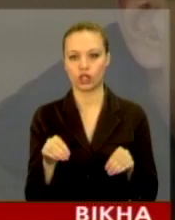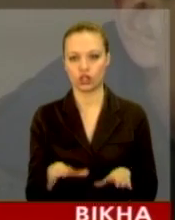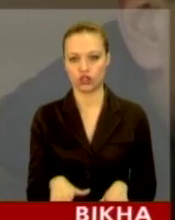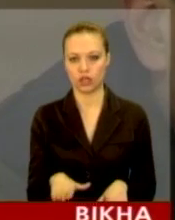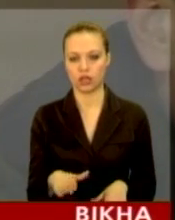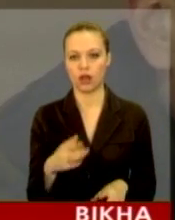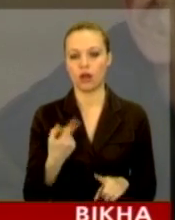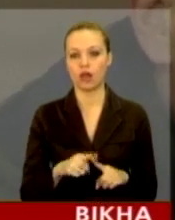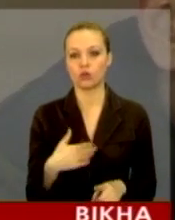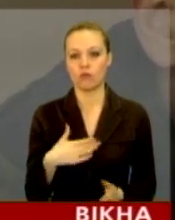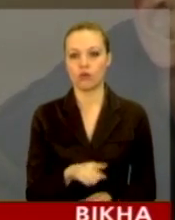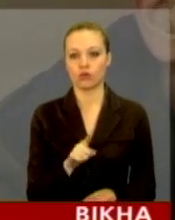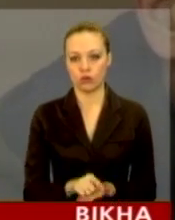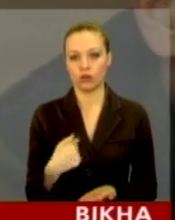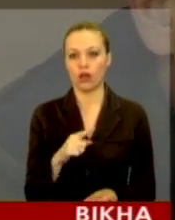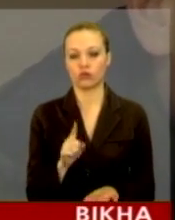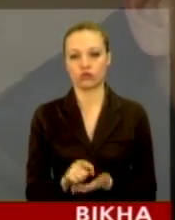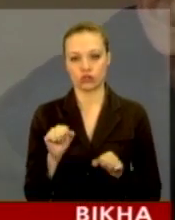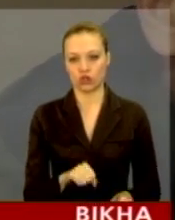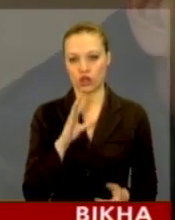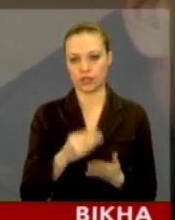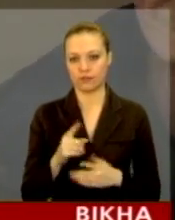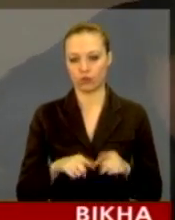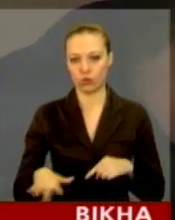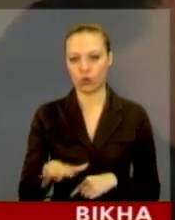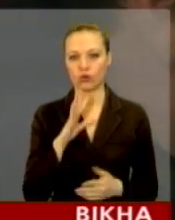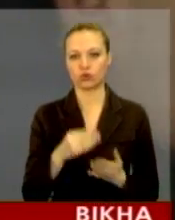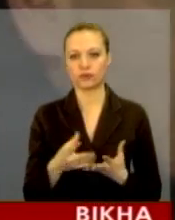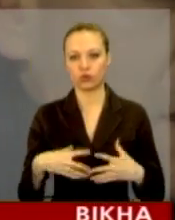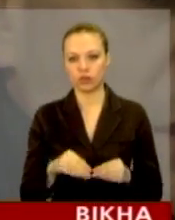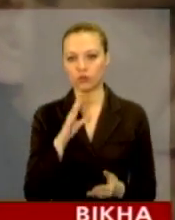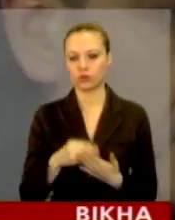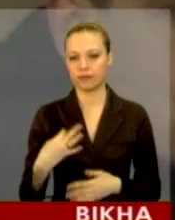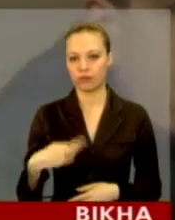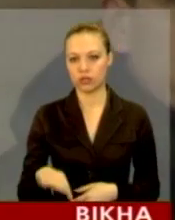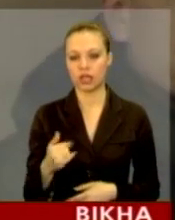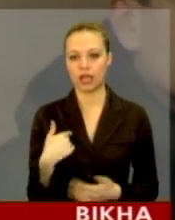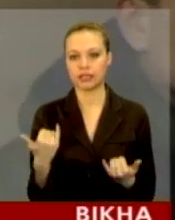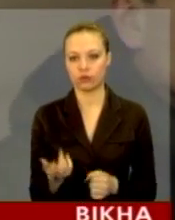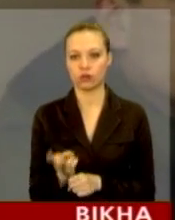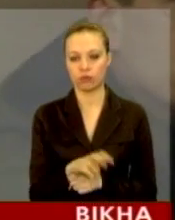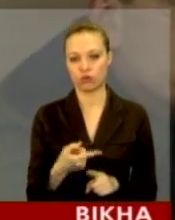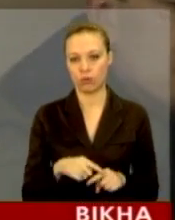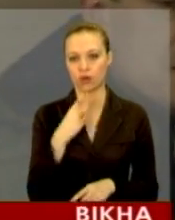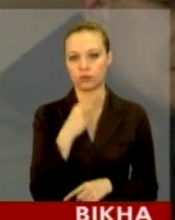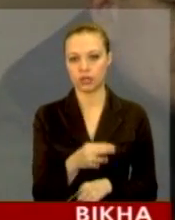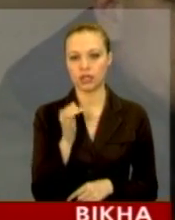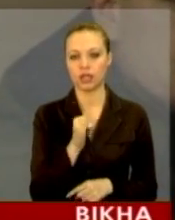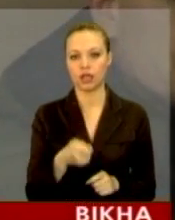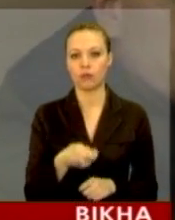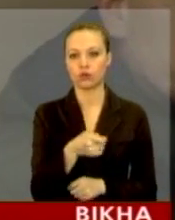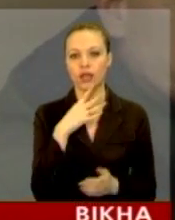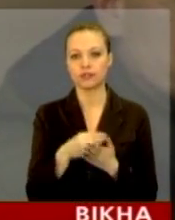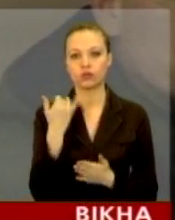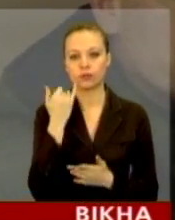Це мій довг. Я буду захищати свою родину, захищати свою сім'ю, свого сина. И я сегодня пришел об этом заявить, напомнить, подать свои